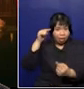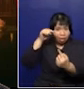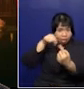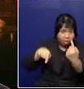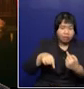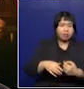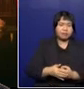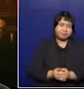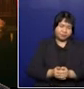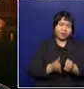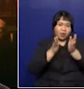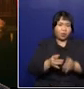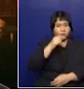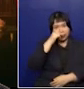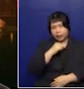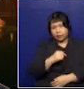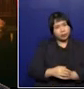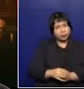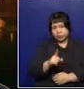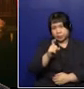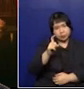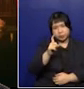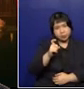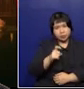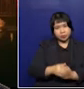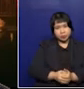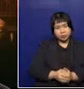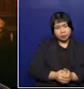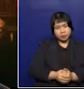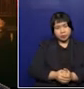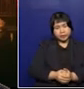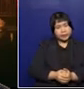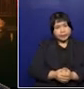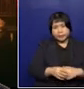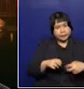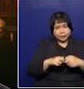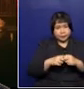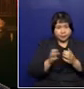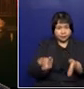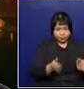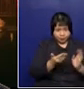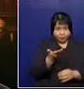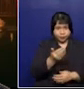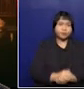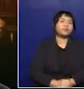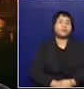กได้คำเดียวนะคนไทยมืดมนฮะมันไม่มีทางออกหายใจไม่ออกจริงๆครับไปดูแผ่นต่อไปครับ